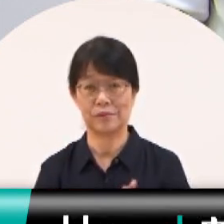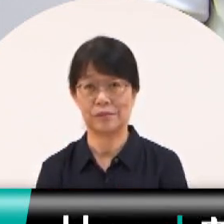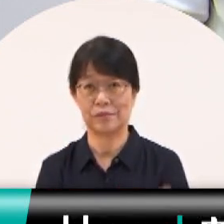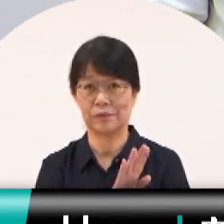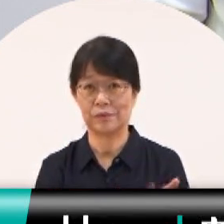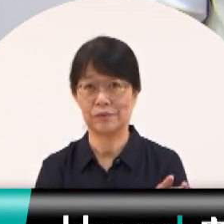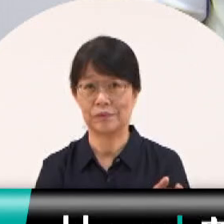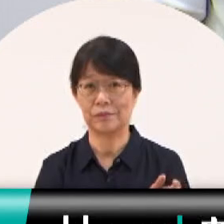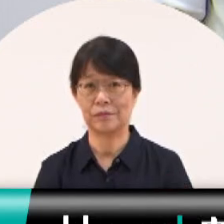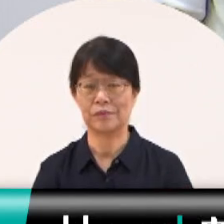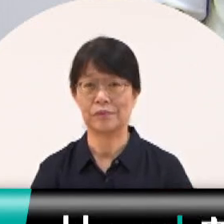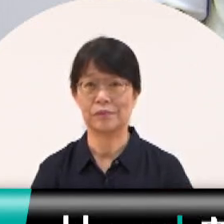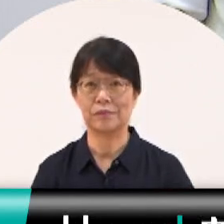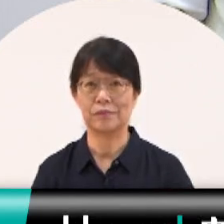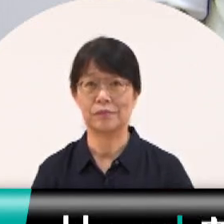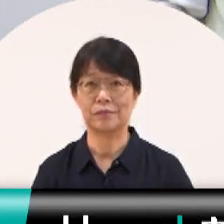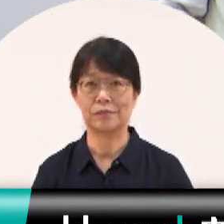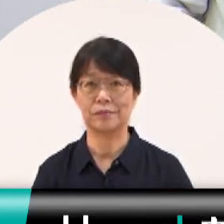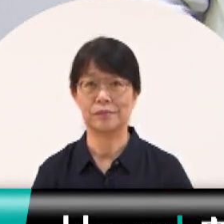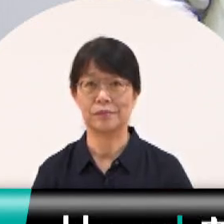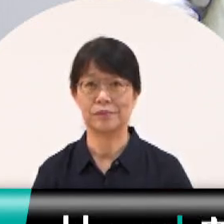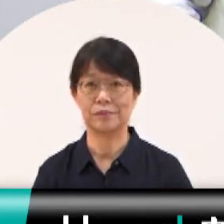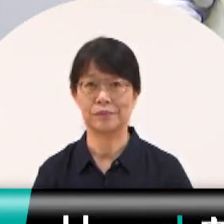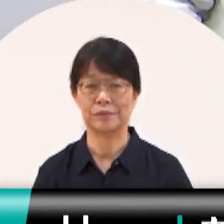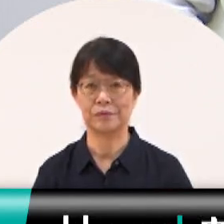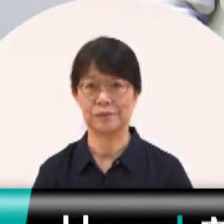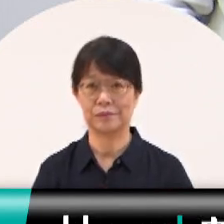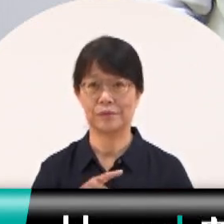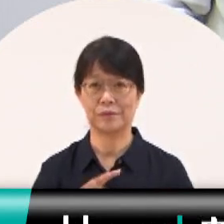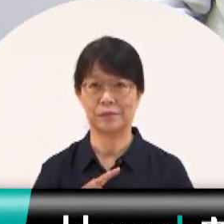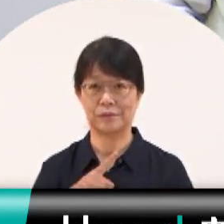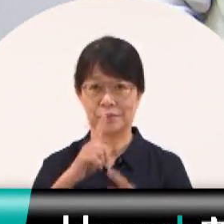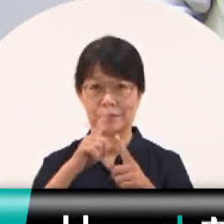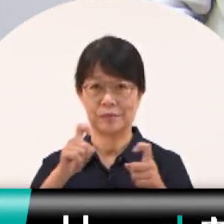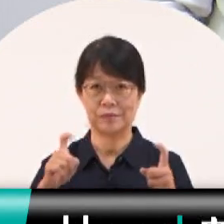的助力。台南新闻，郭文吉、张淑薇采访过的。